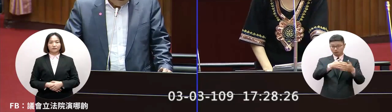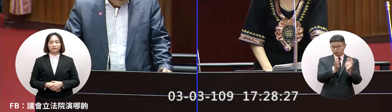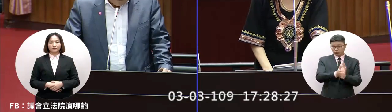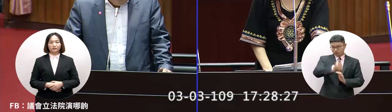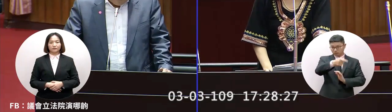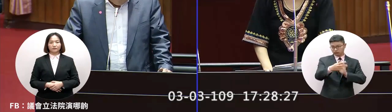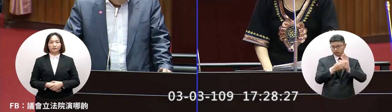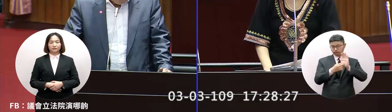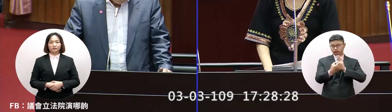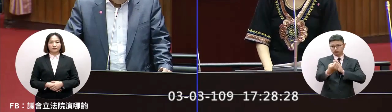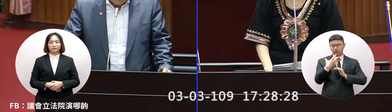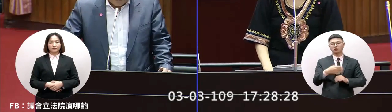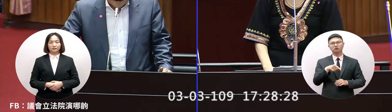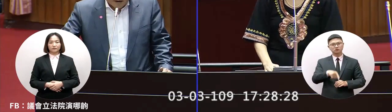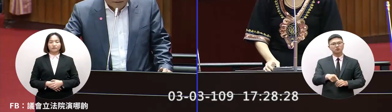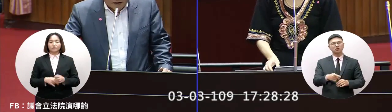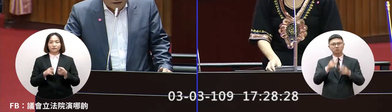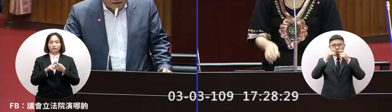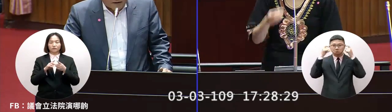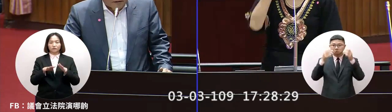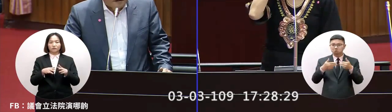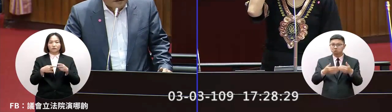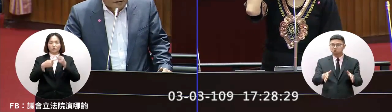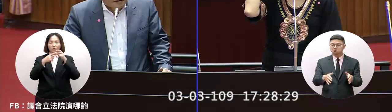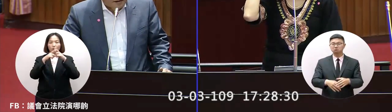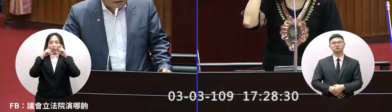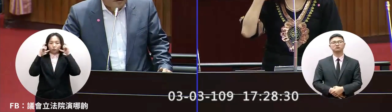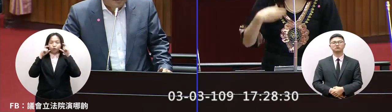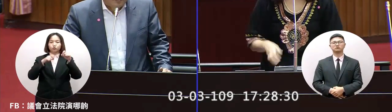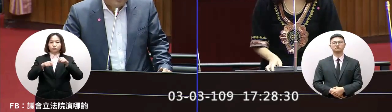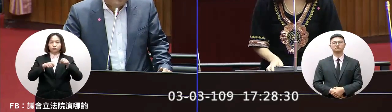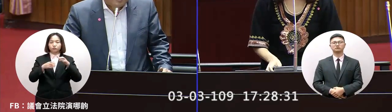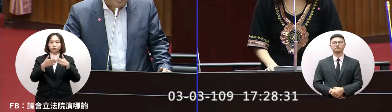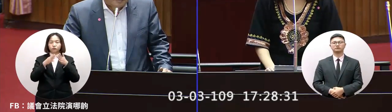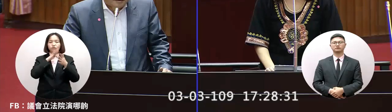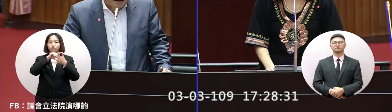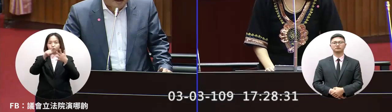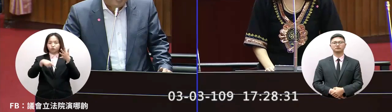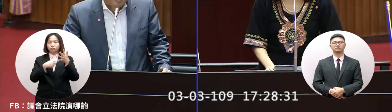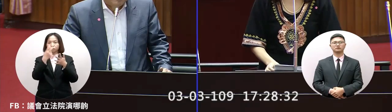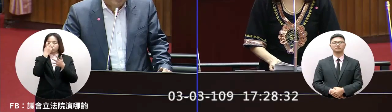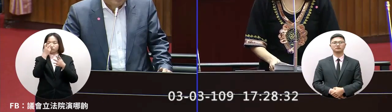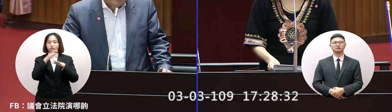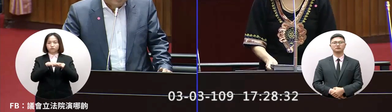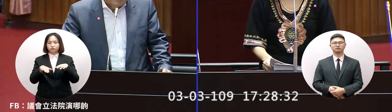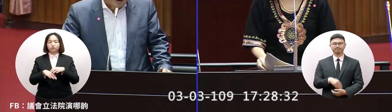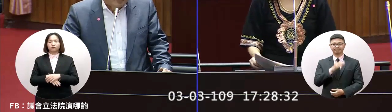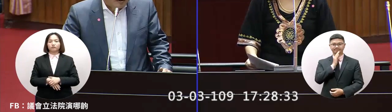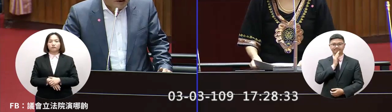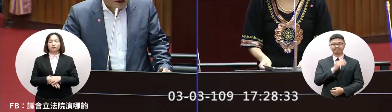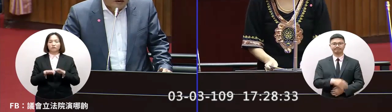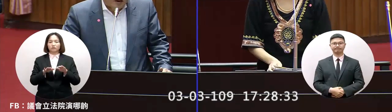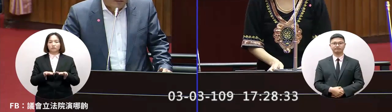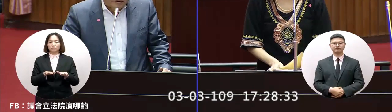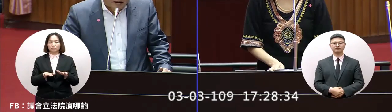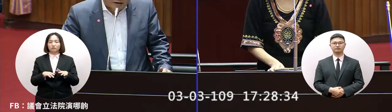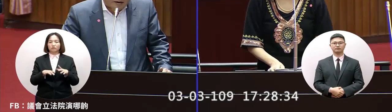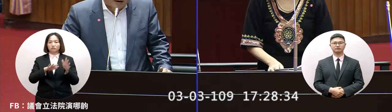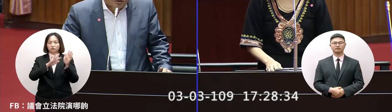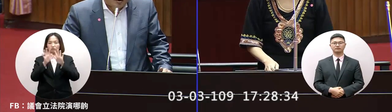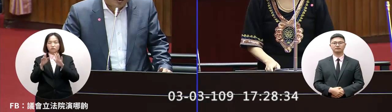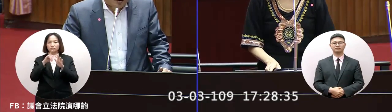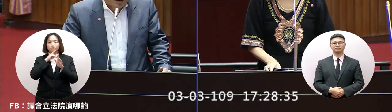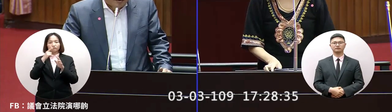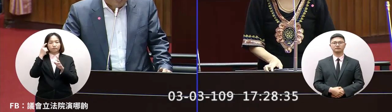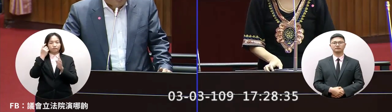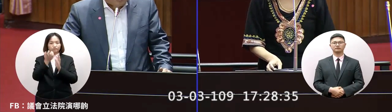下，要不要戴口罩？ 对，第一个我们的戴口罩政策也是会滚动式的检讨。 是。 那目前来讲，我们以前只